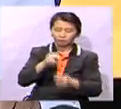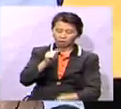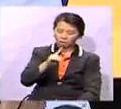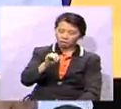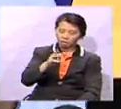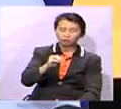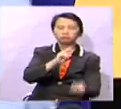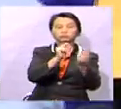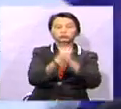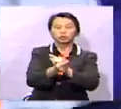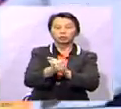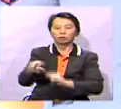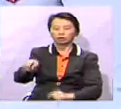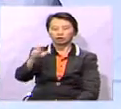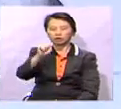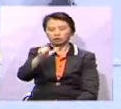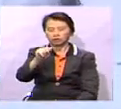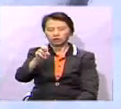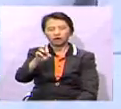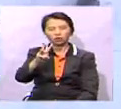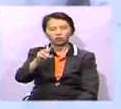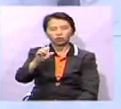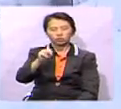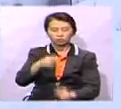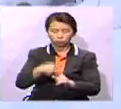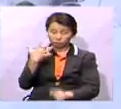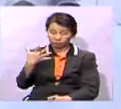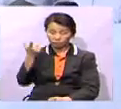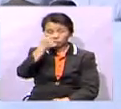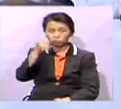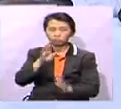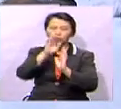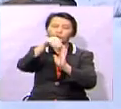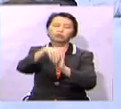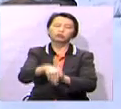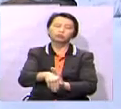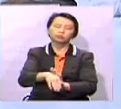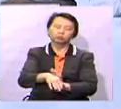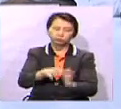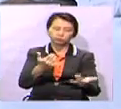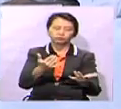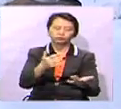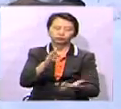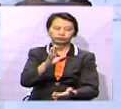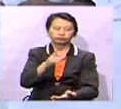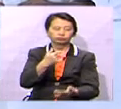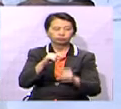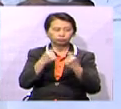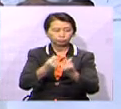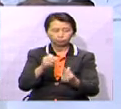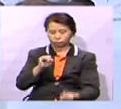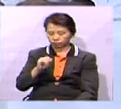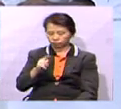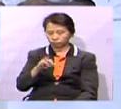yang menggantikan A. Lavarasan sejak Mei lalu berikutan prestasi merudum skuad The Ants. Jelas Siti